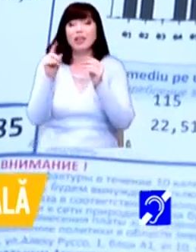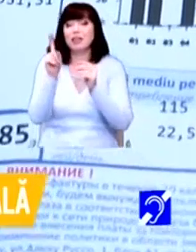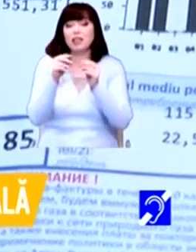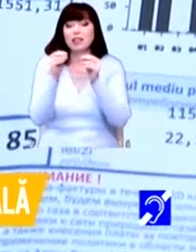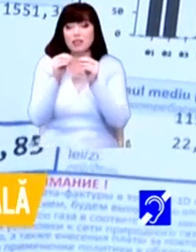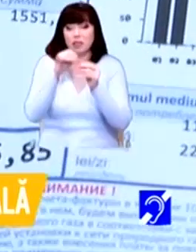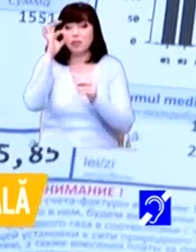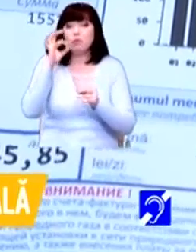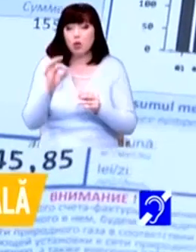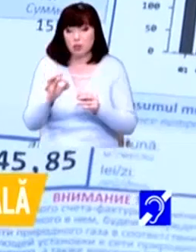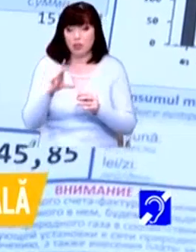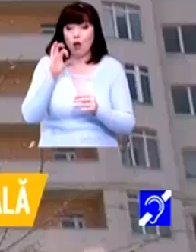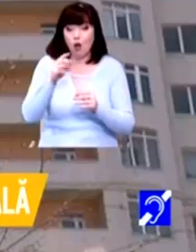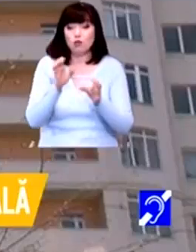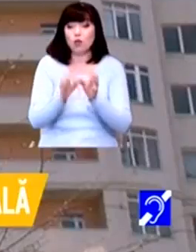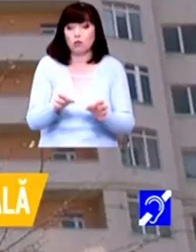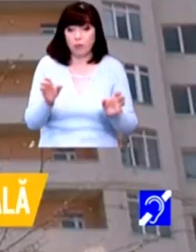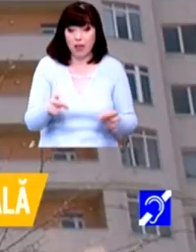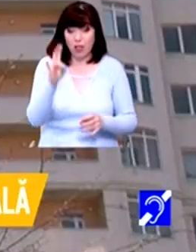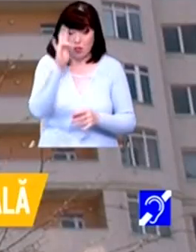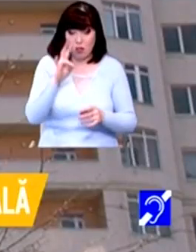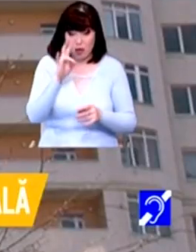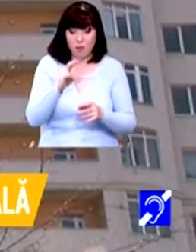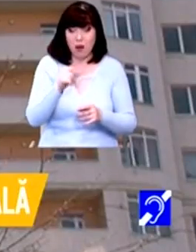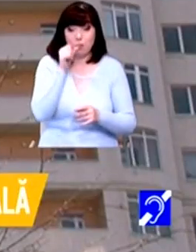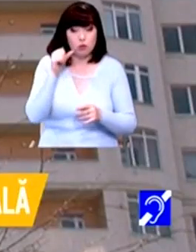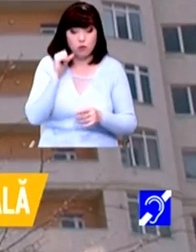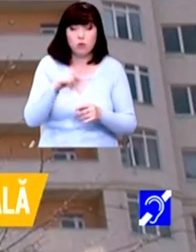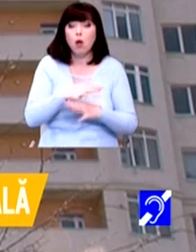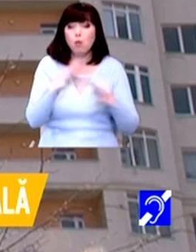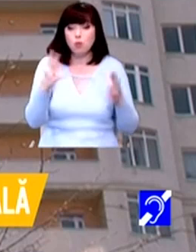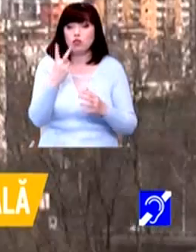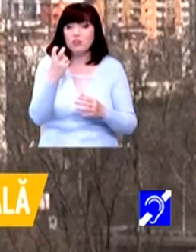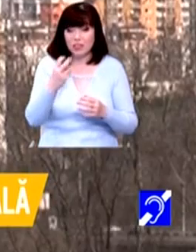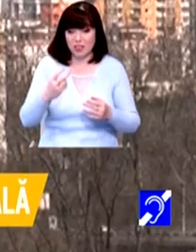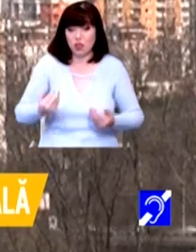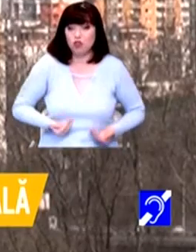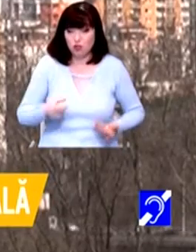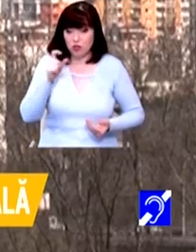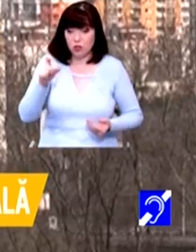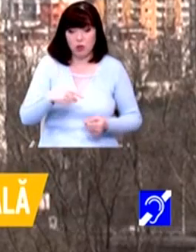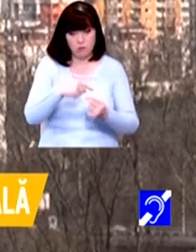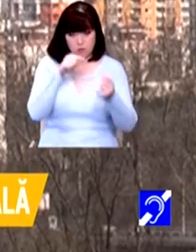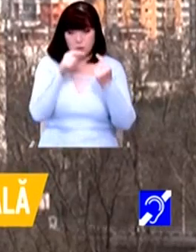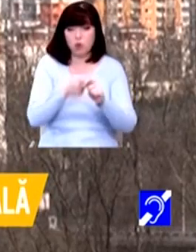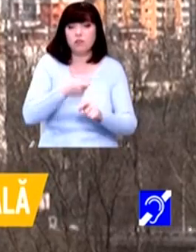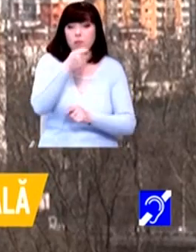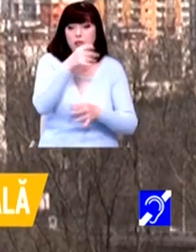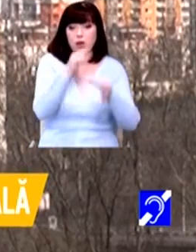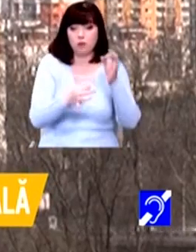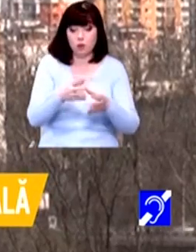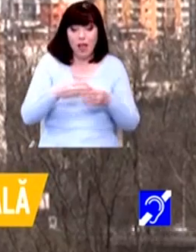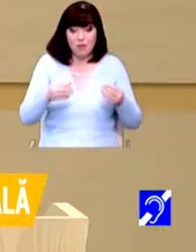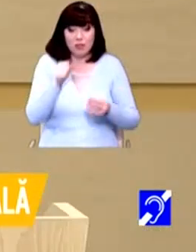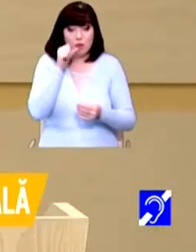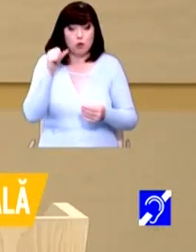din factura la căldură. În noiembrie anul trecut, peste 200 de locuitori din Chișinău au atacat Termoelectrica în judecată. În primăvara